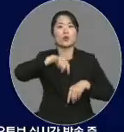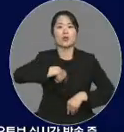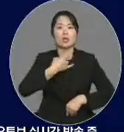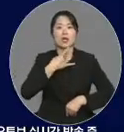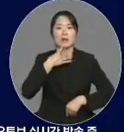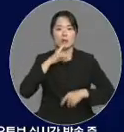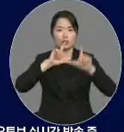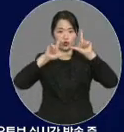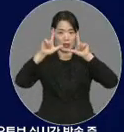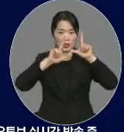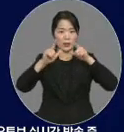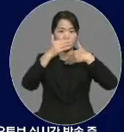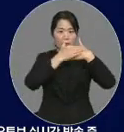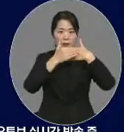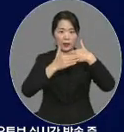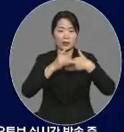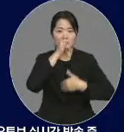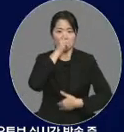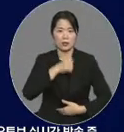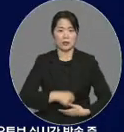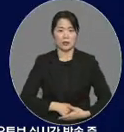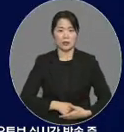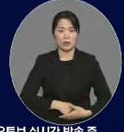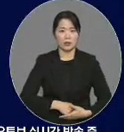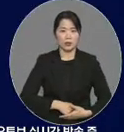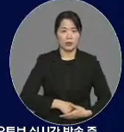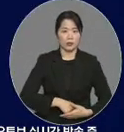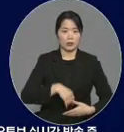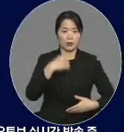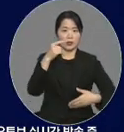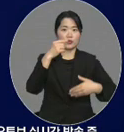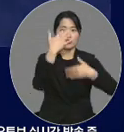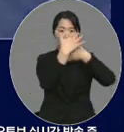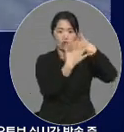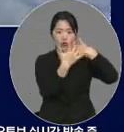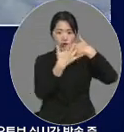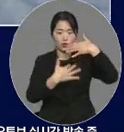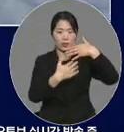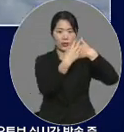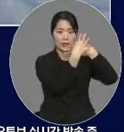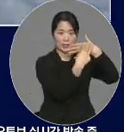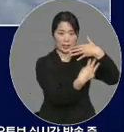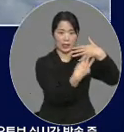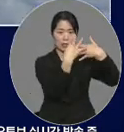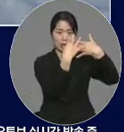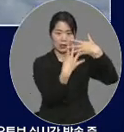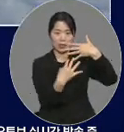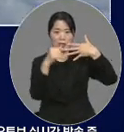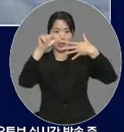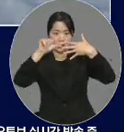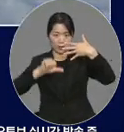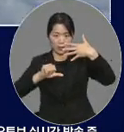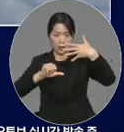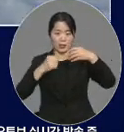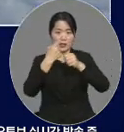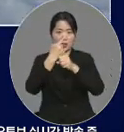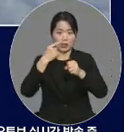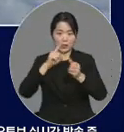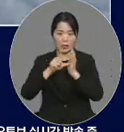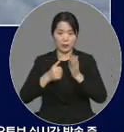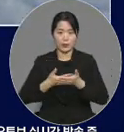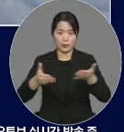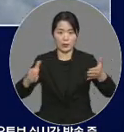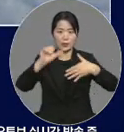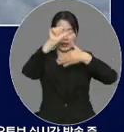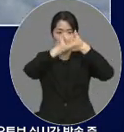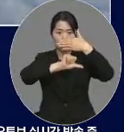2021년 태화강산 연어의 경우 줄이 3개에서 2개, 5개 순으로 이어지며 지난해 태화강산 연어는 5개의 줄이